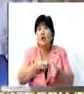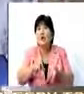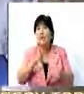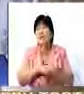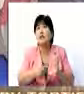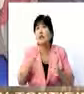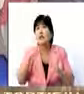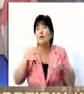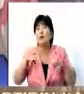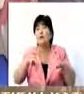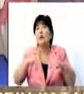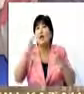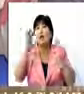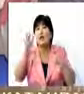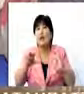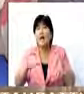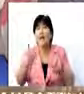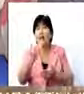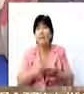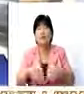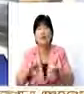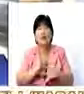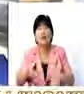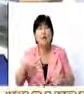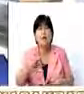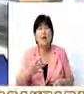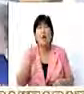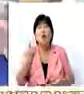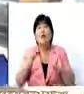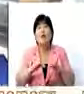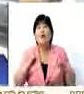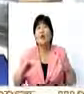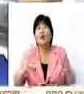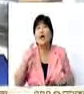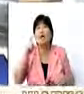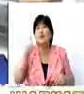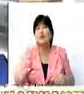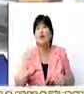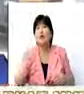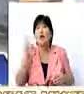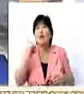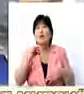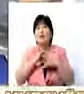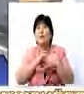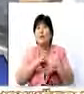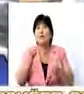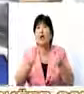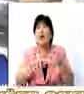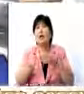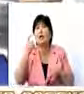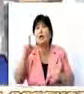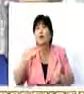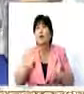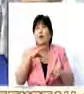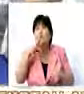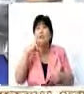81 көліктің заң талаптарына сай еместігі анықталған. Балабақша иелерімен және бала тасымалдаумен айналысатын автокөліктердің иелерімен